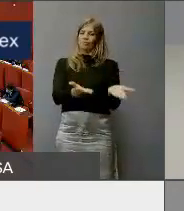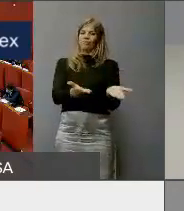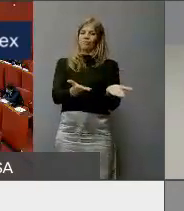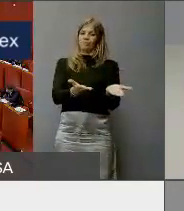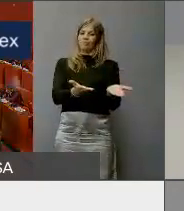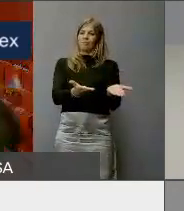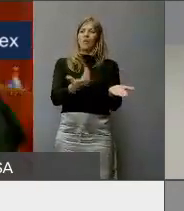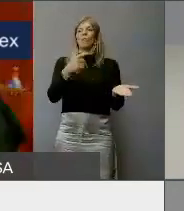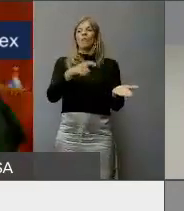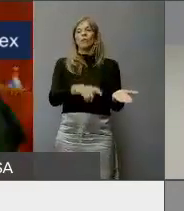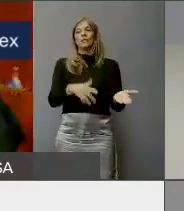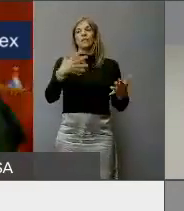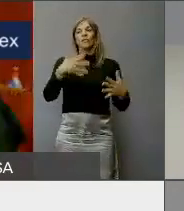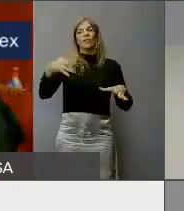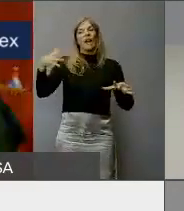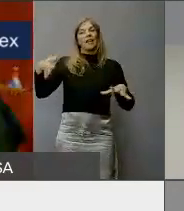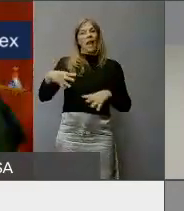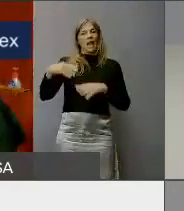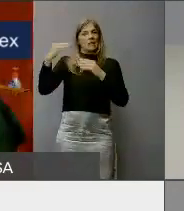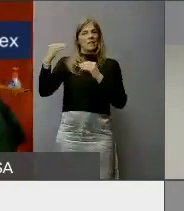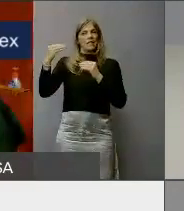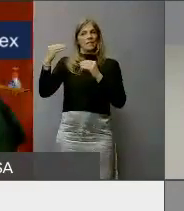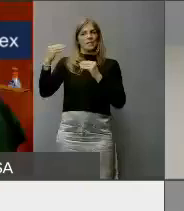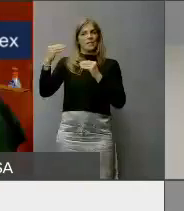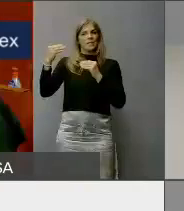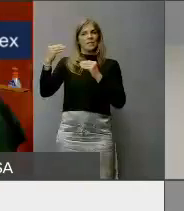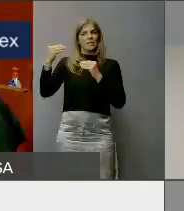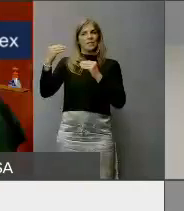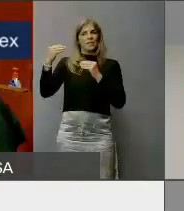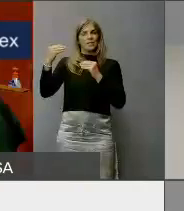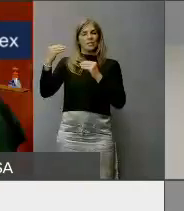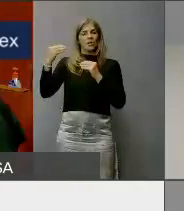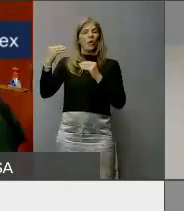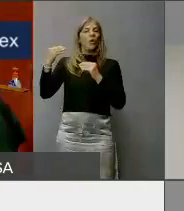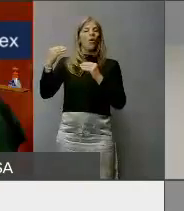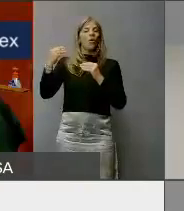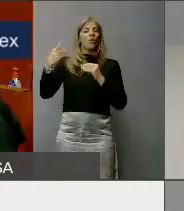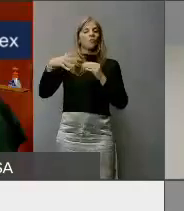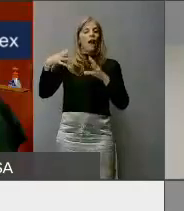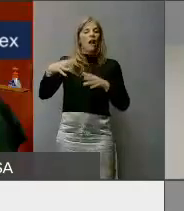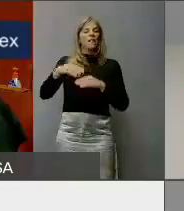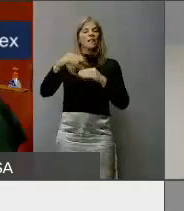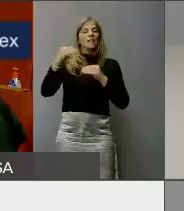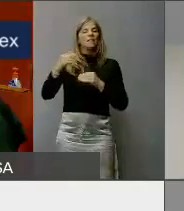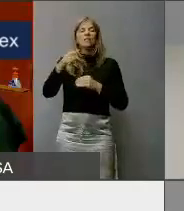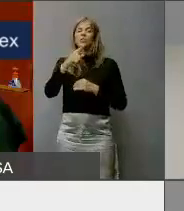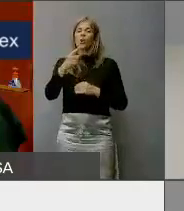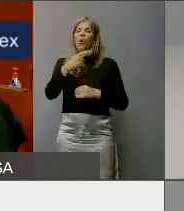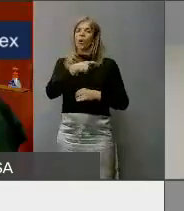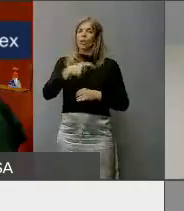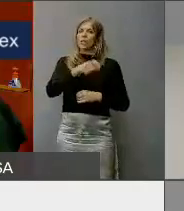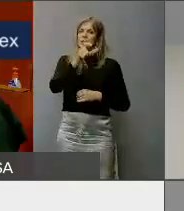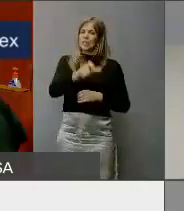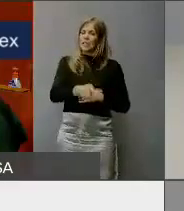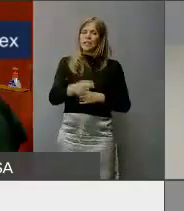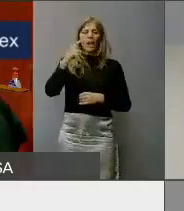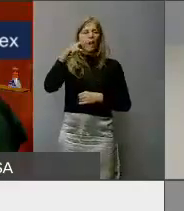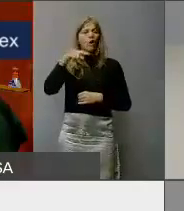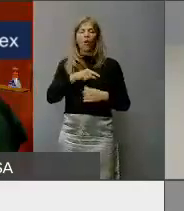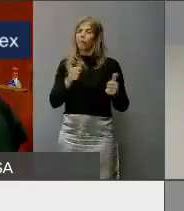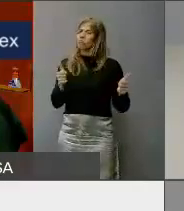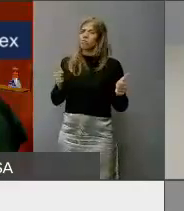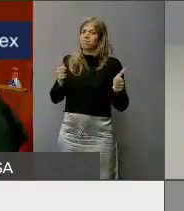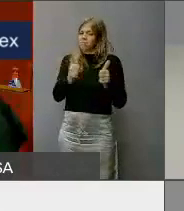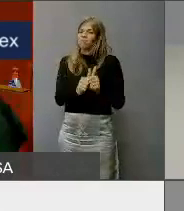dall'inizio perché fin dall'inizio ho trovato appoggio del sindaco anche se sapevamo che